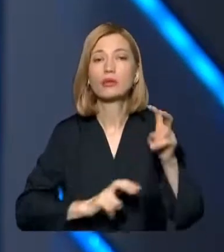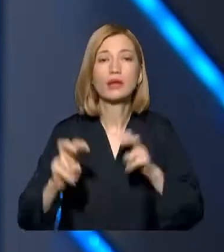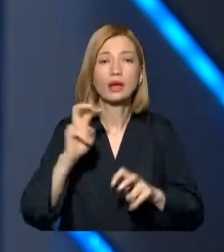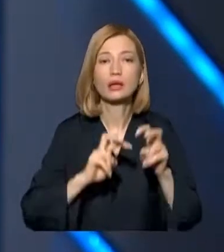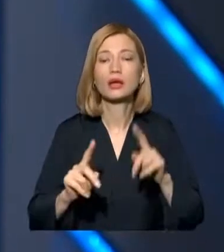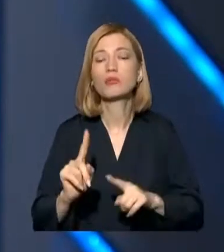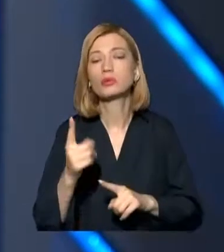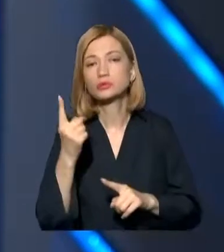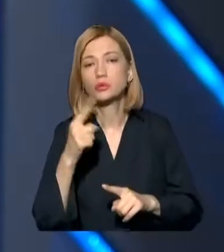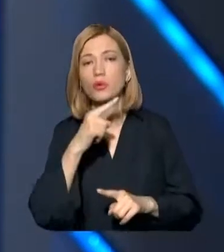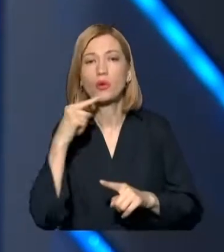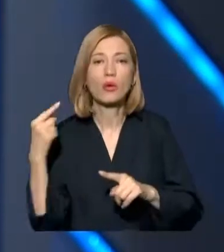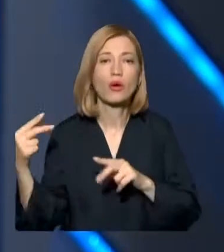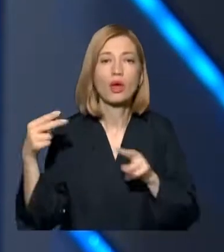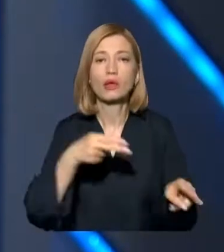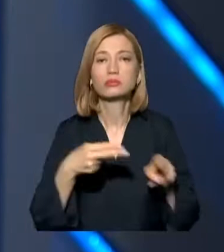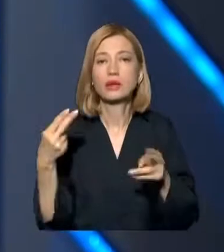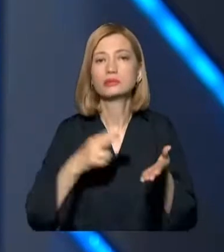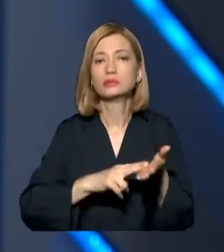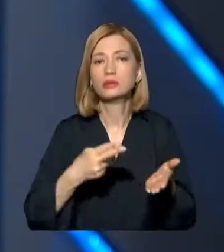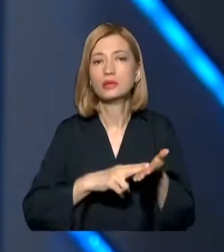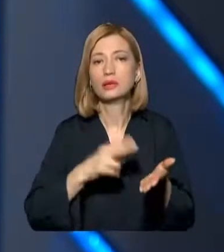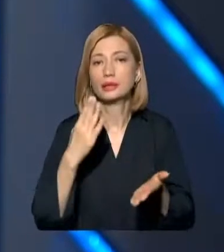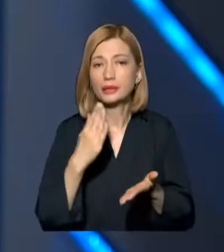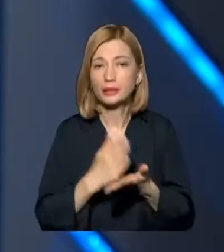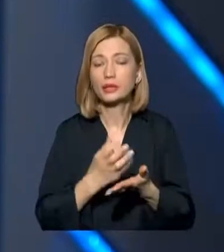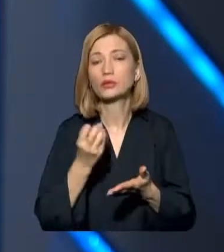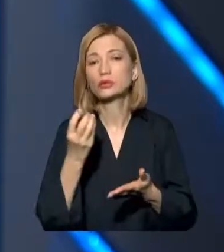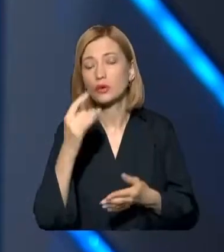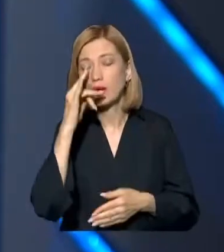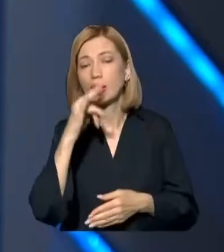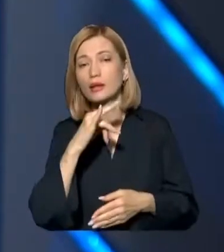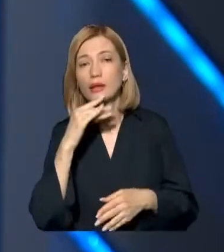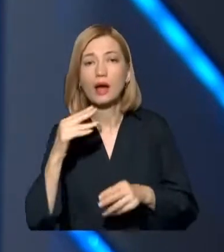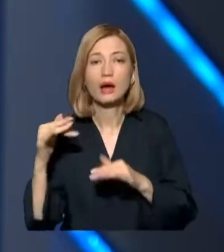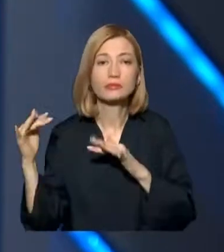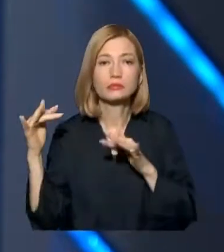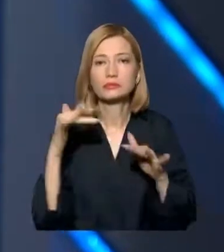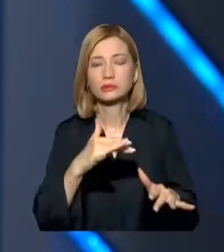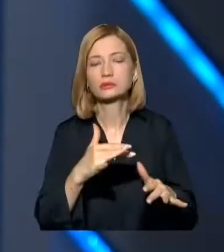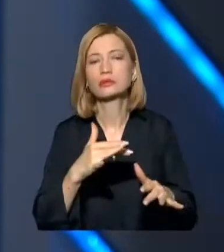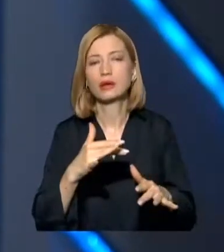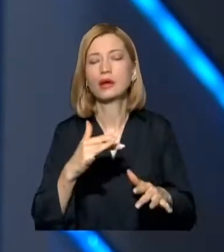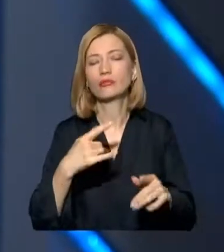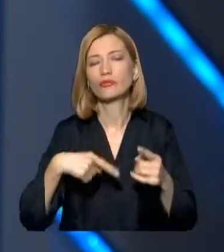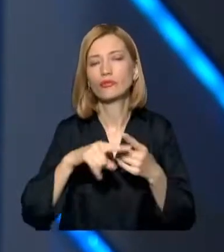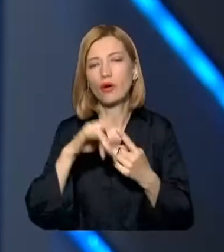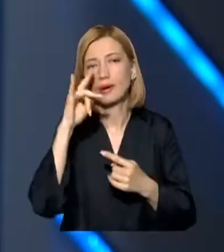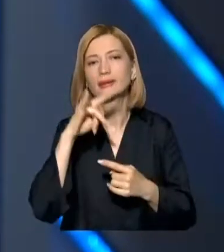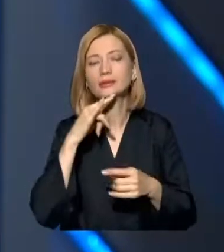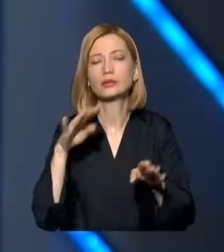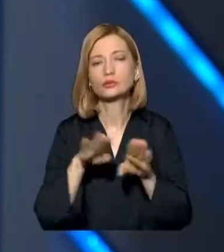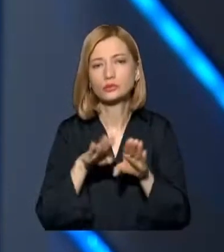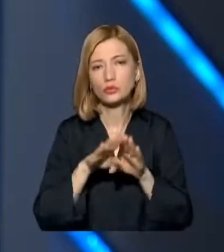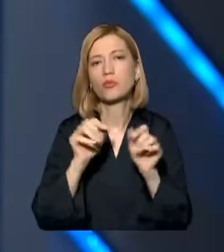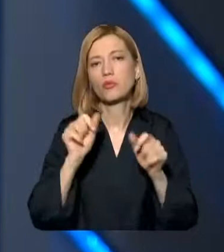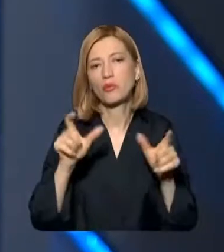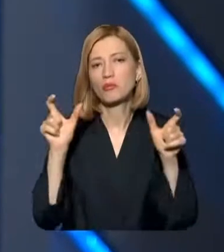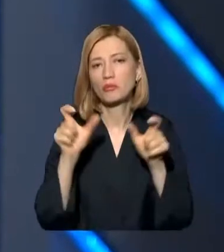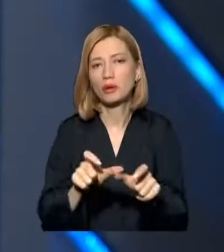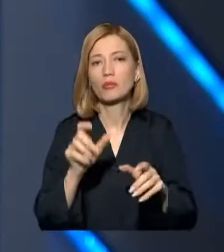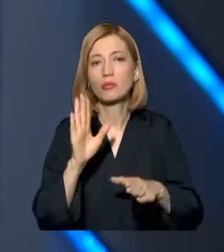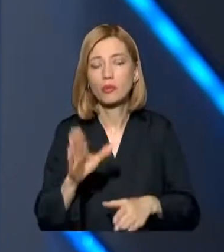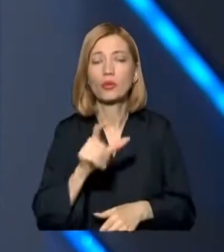из-за роста конкуренции. Третьи опасаются, что такой интерес к Казахстану приведет к санкциям и в отношении нас.